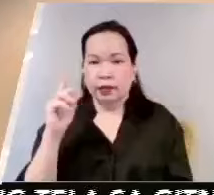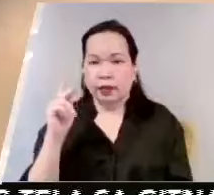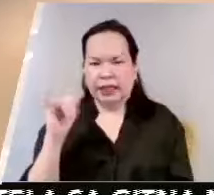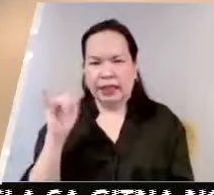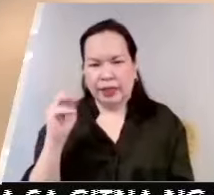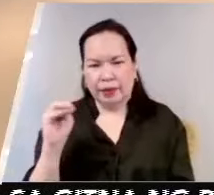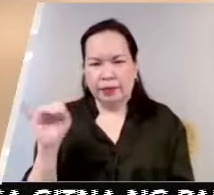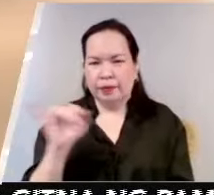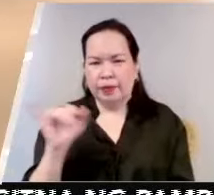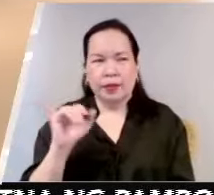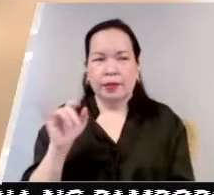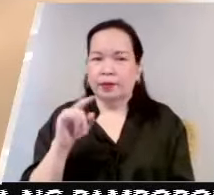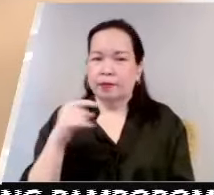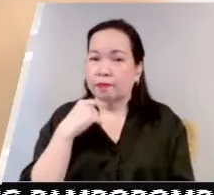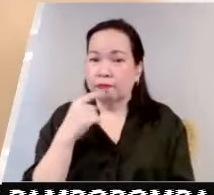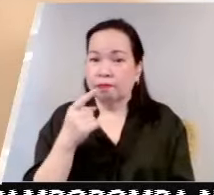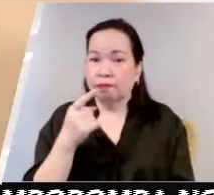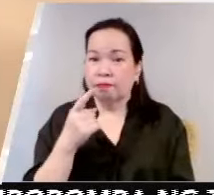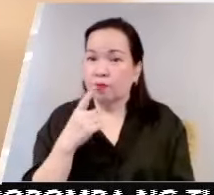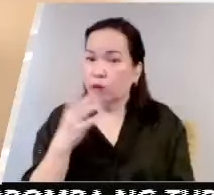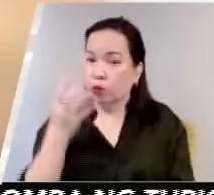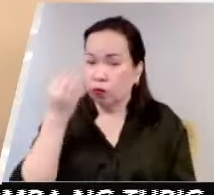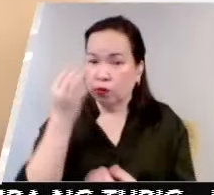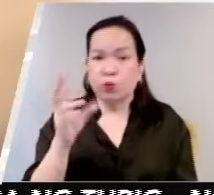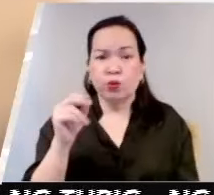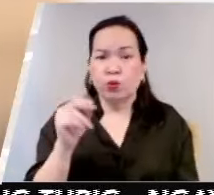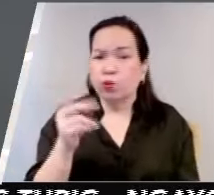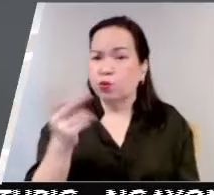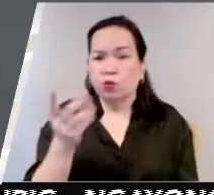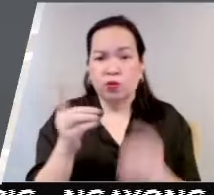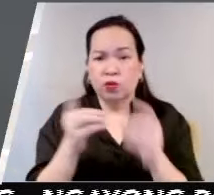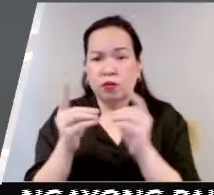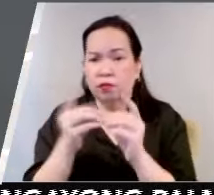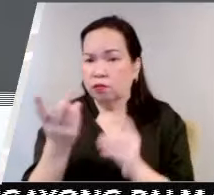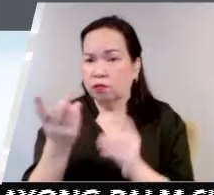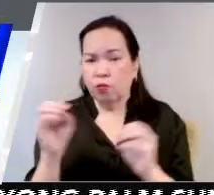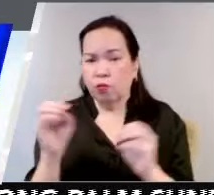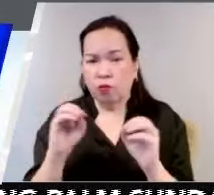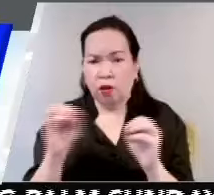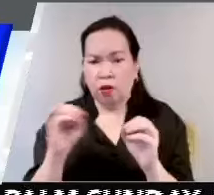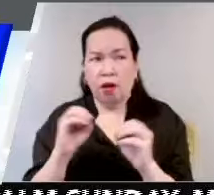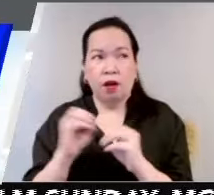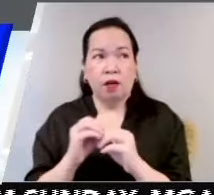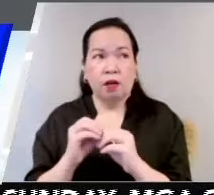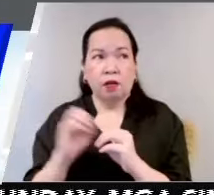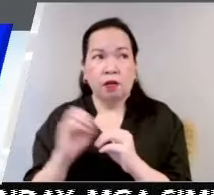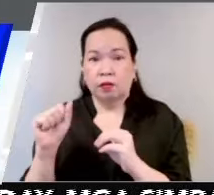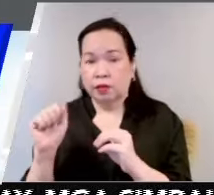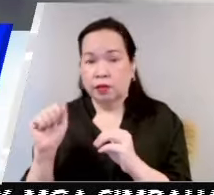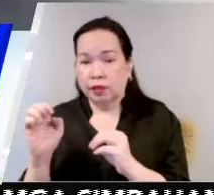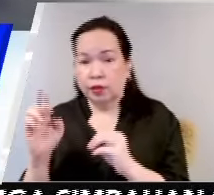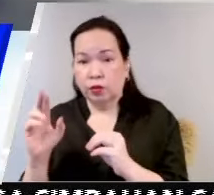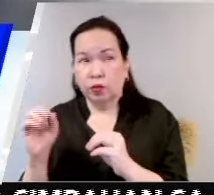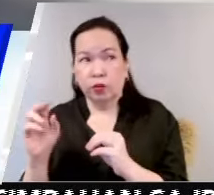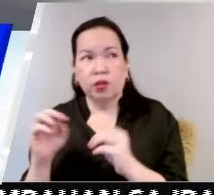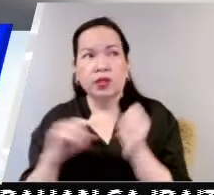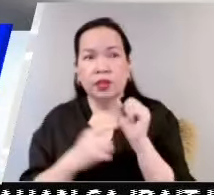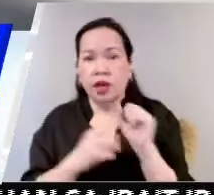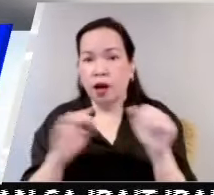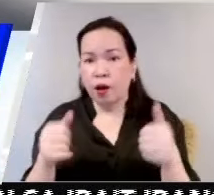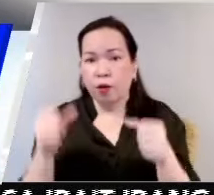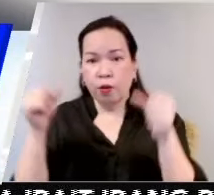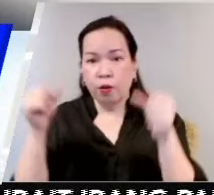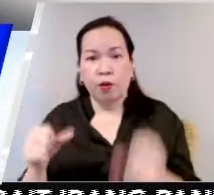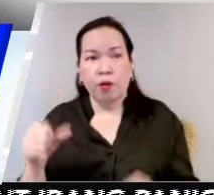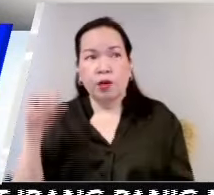pahayag ng label ni Soo-hyun, sinabi nitong hindi nakikipag-date ang aktor kay Se-ron. Ang rumors nagsimula sa isang post sa IG ni